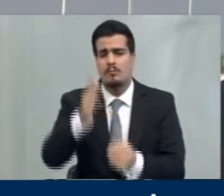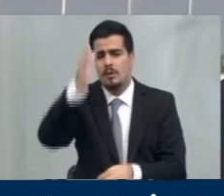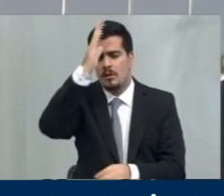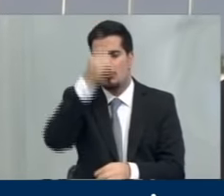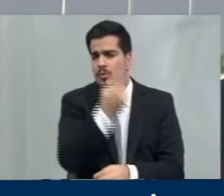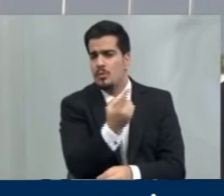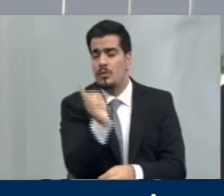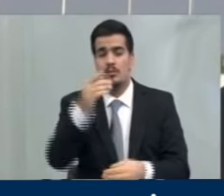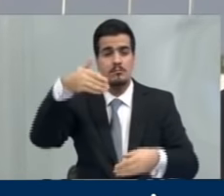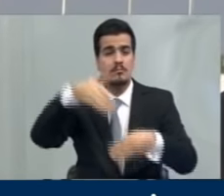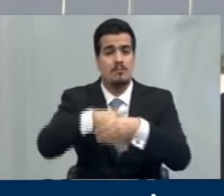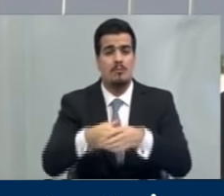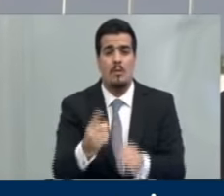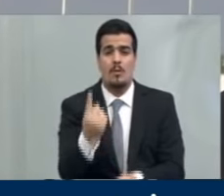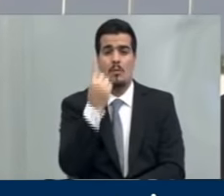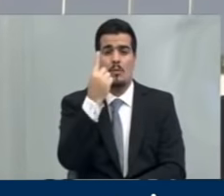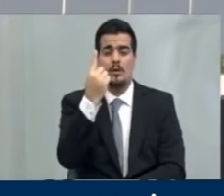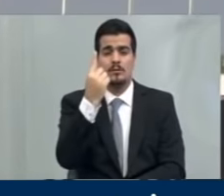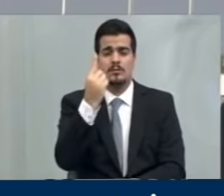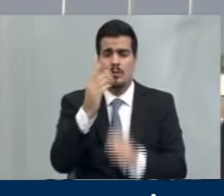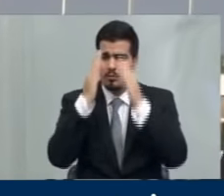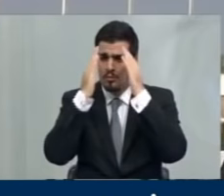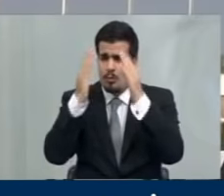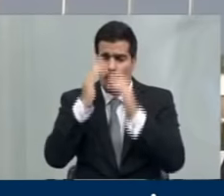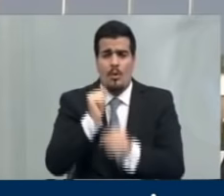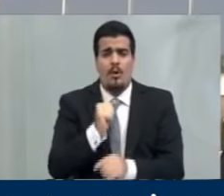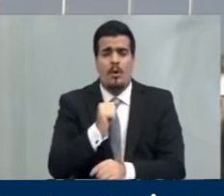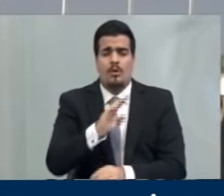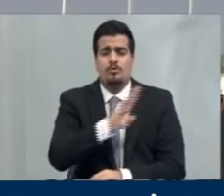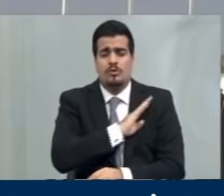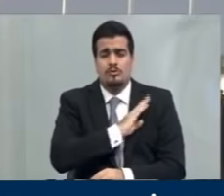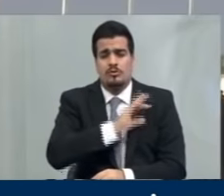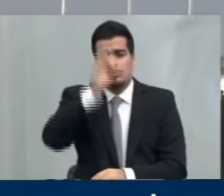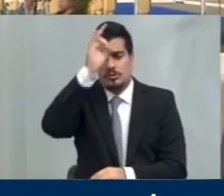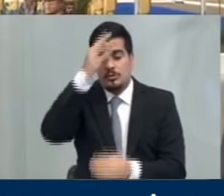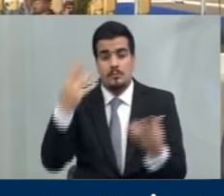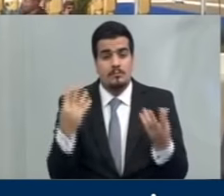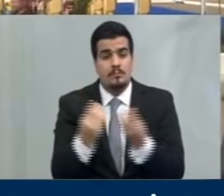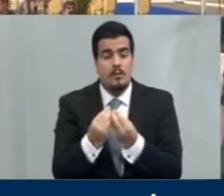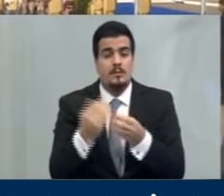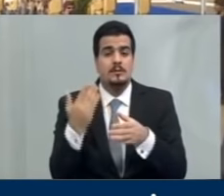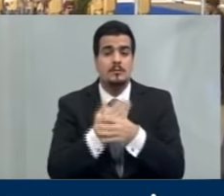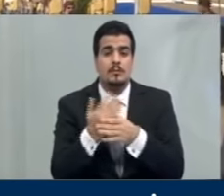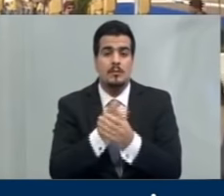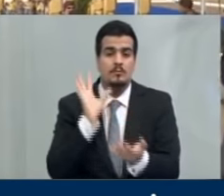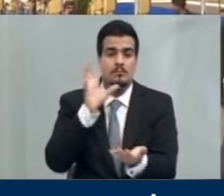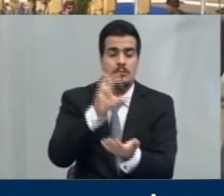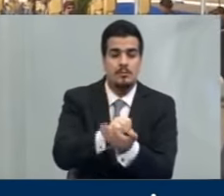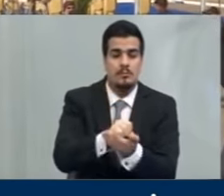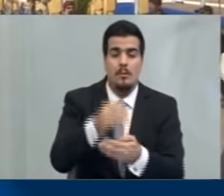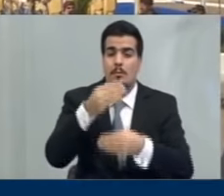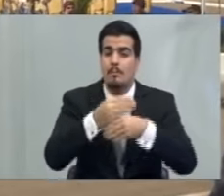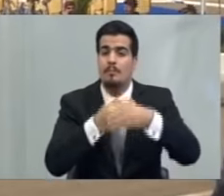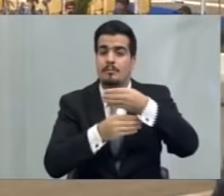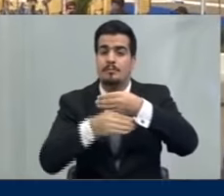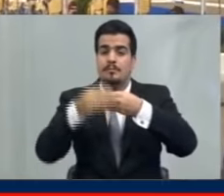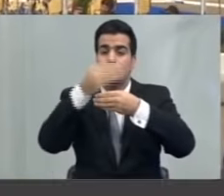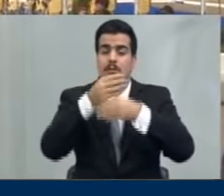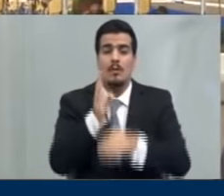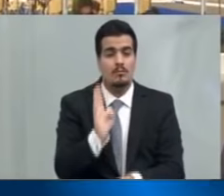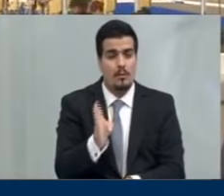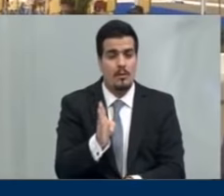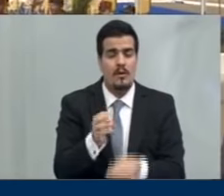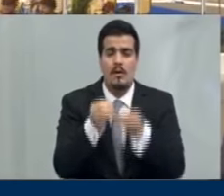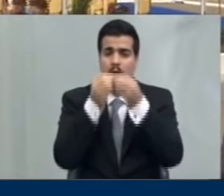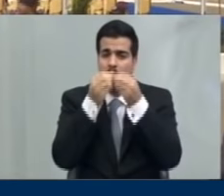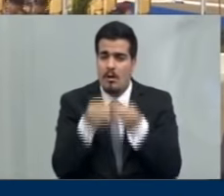وأيضا نهني قواتنا الأمنية على الإنجاز الرائع. استطعنا أن نبني الكثير من هذا الدمار أو